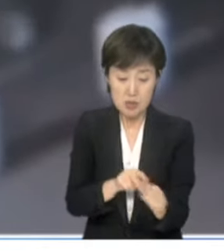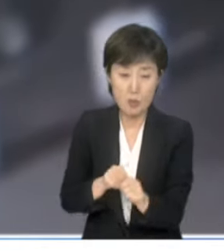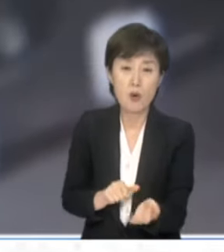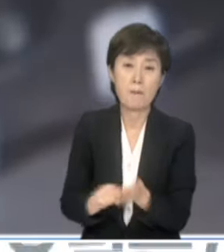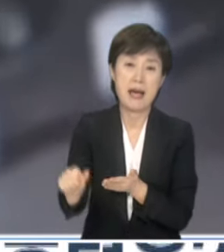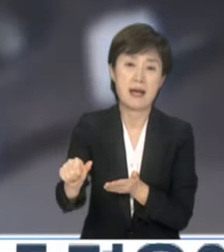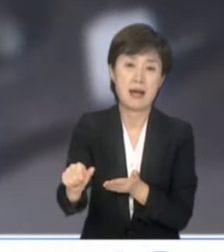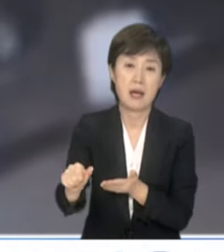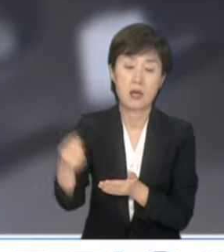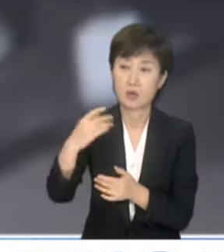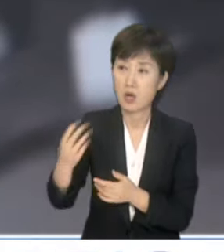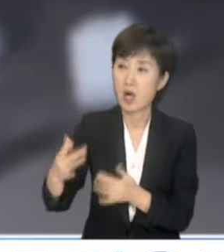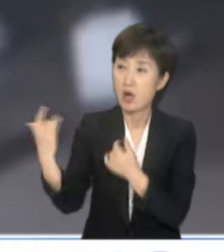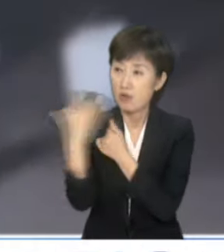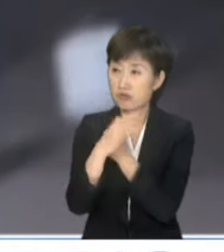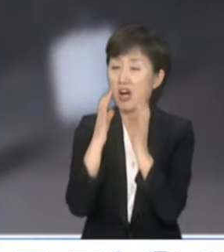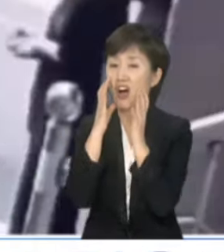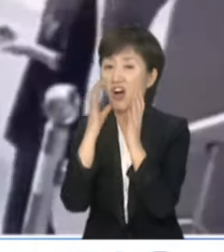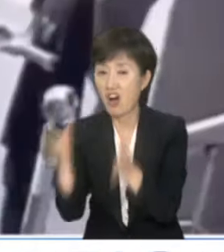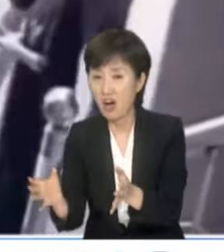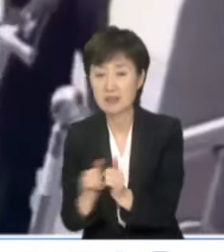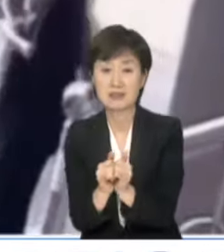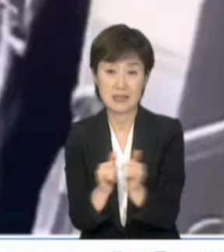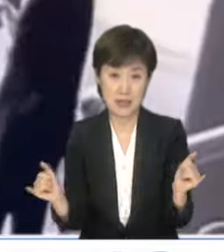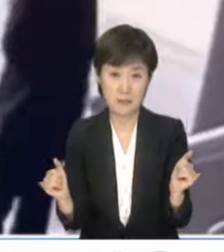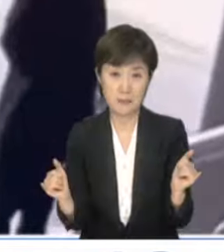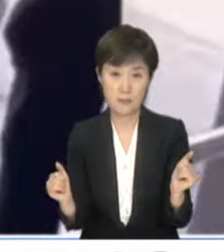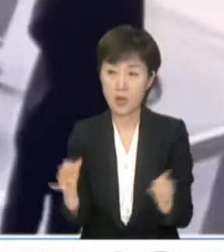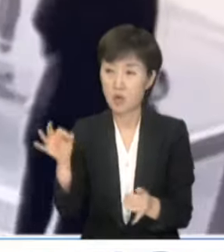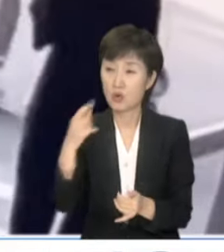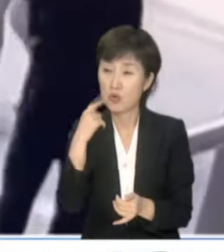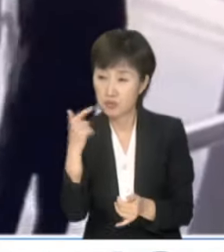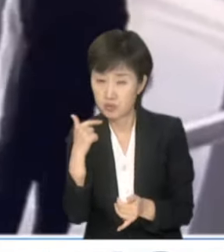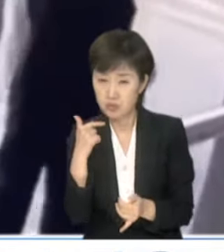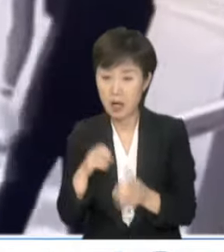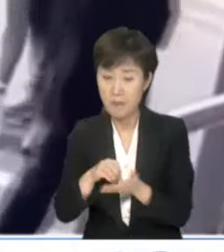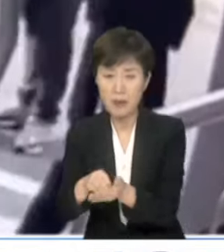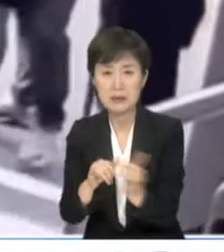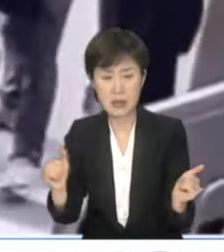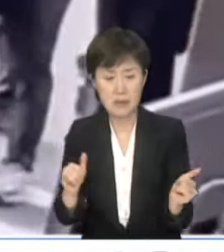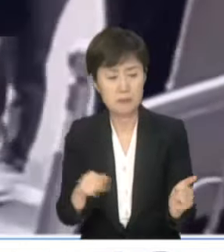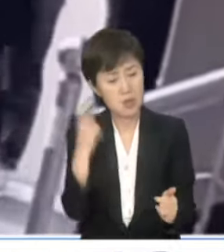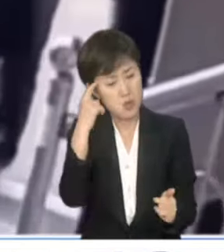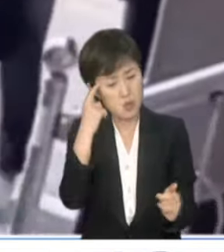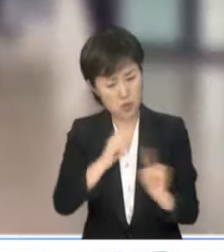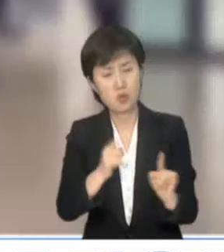속아서거나 또는 자발적으로 초년생들이 활동하는 것도 경각심을 줄 필요가 있지 않을까 합니다.